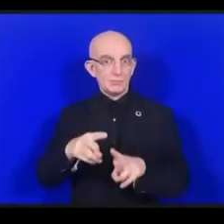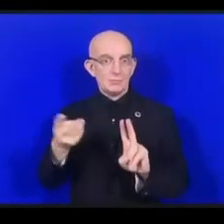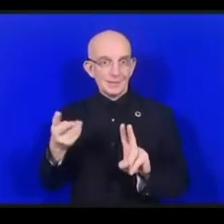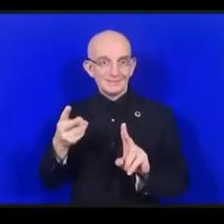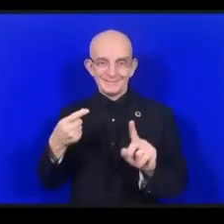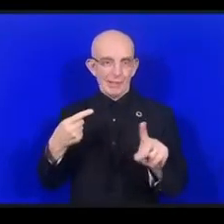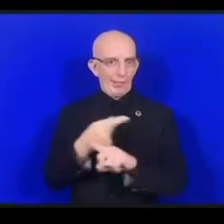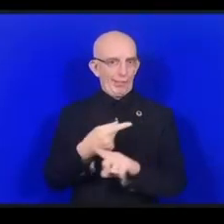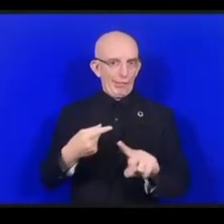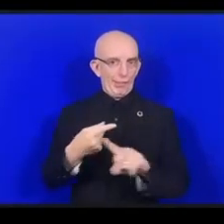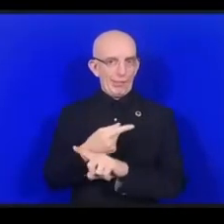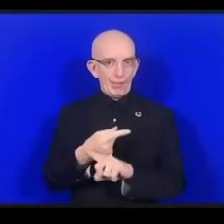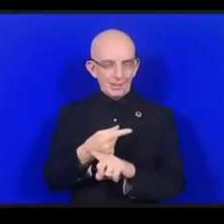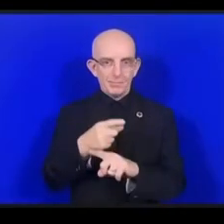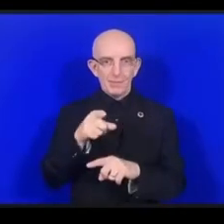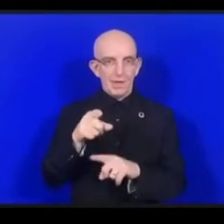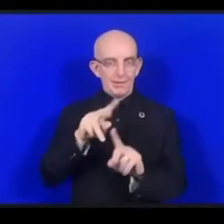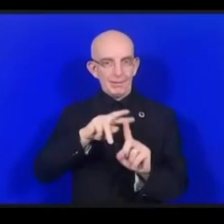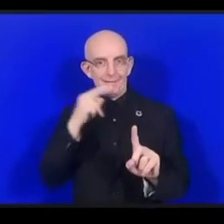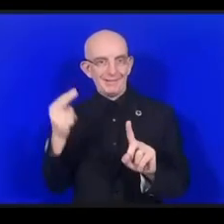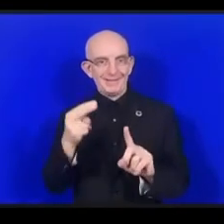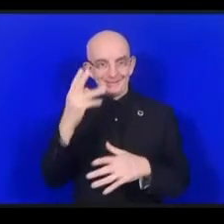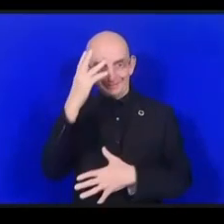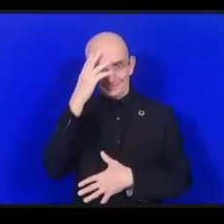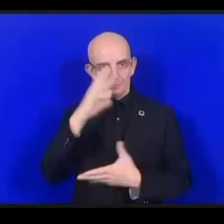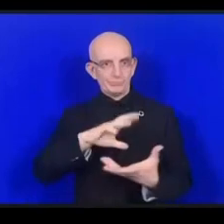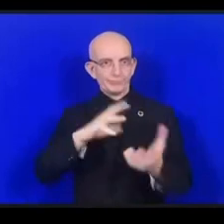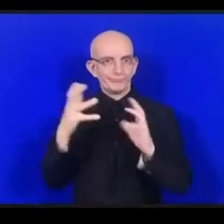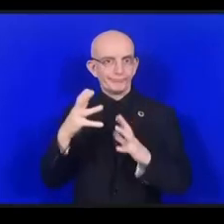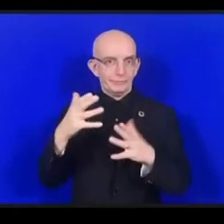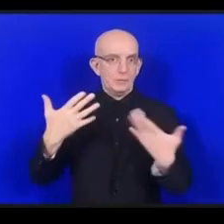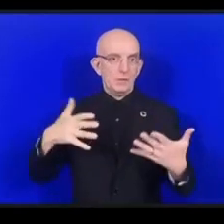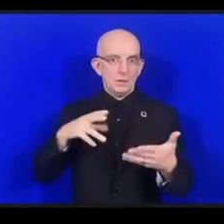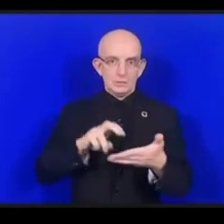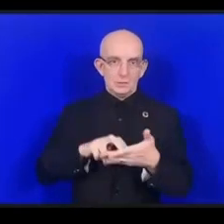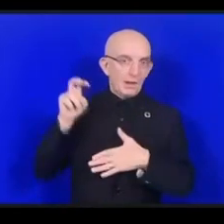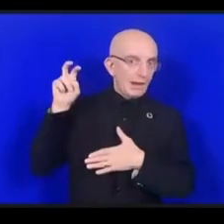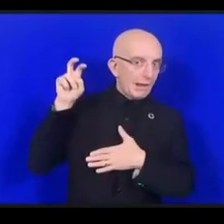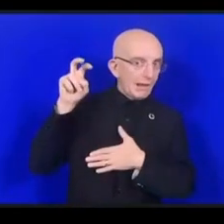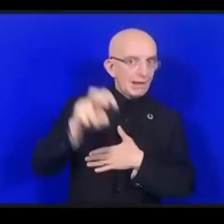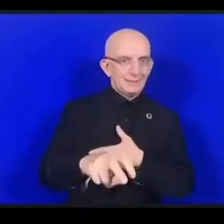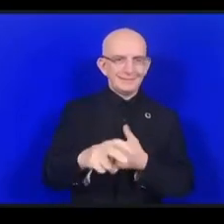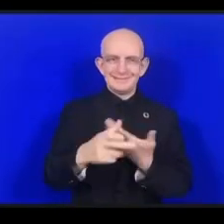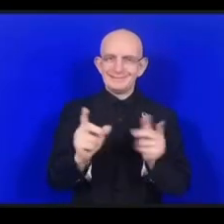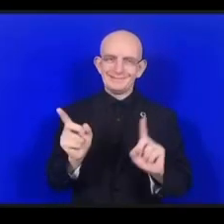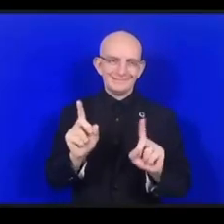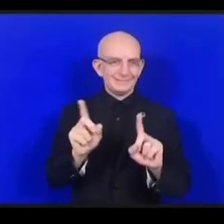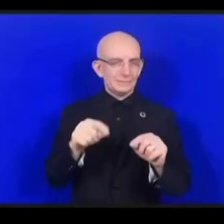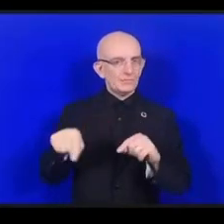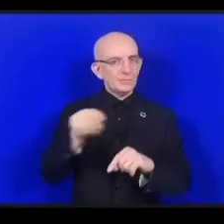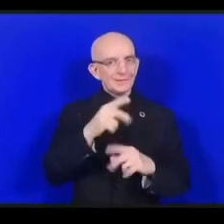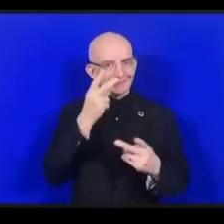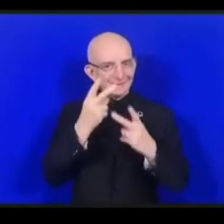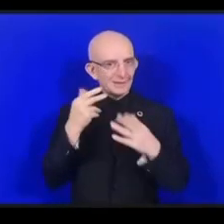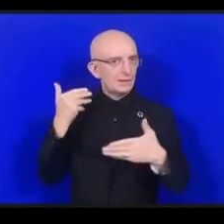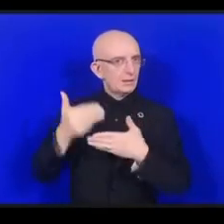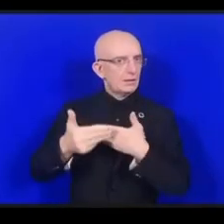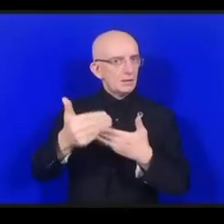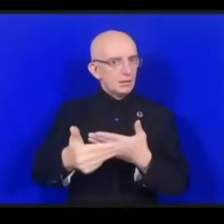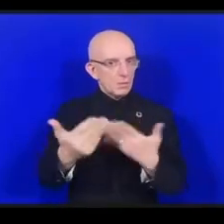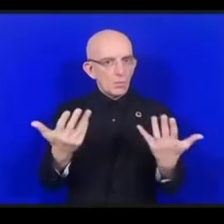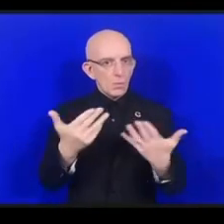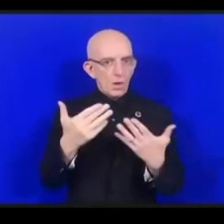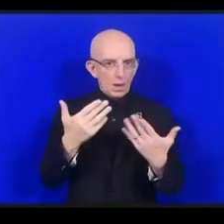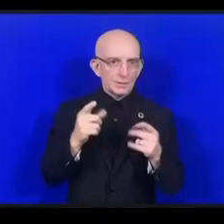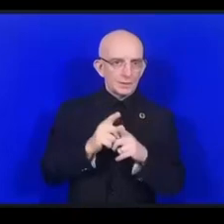越他们遇到的一些障碍，一步一步的在解决。然后你看到现在的自动的翻译啊